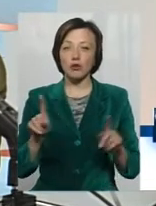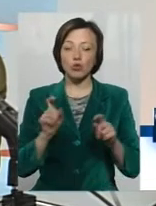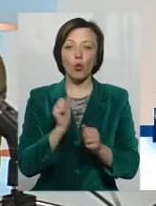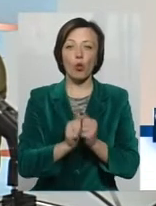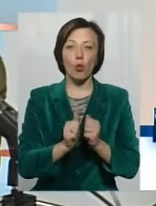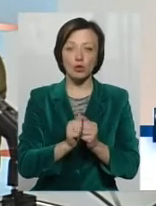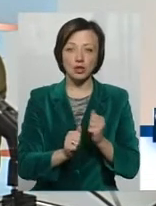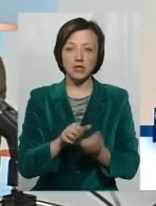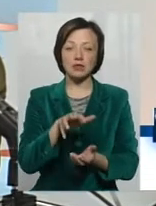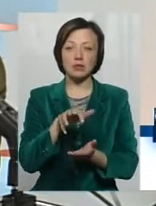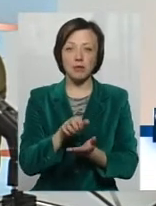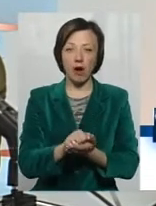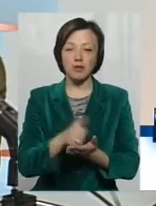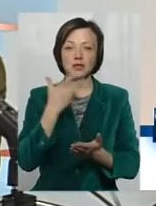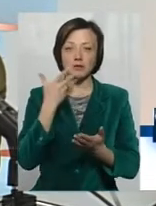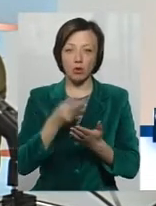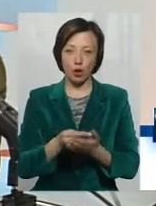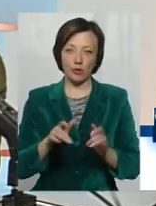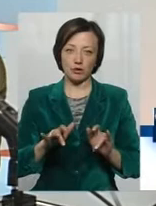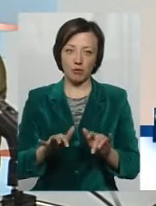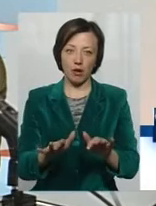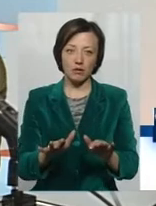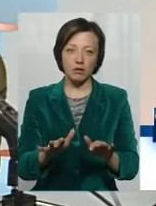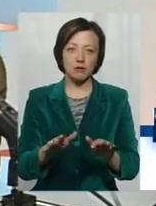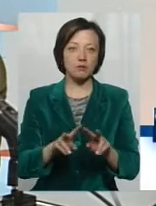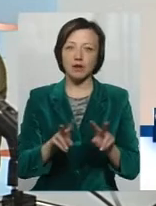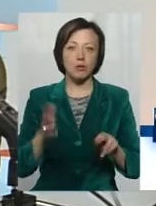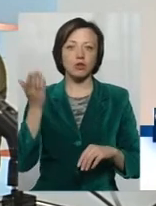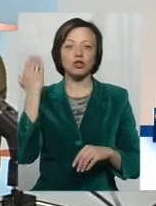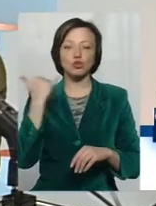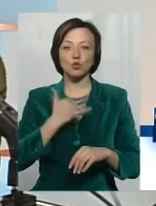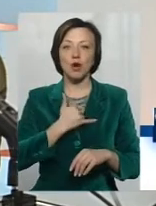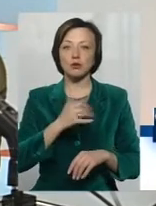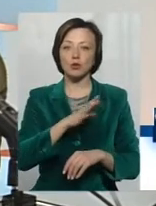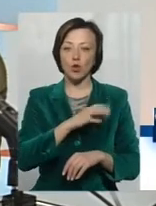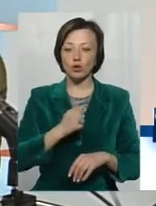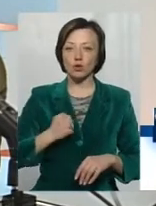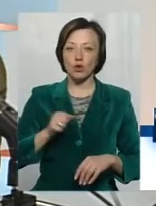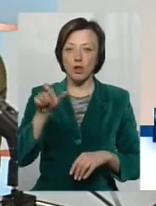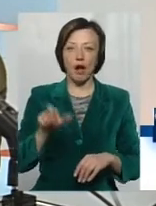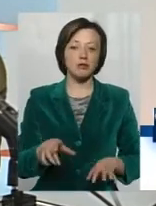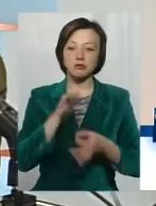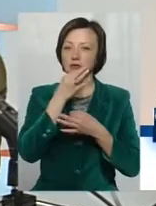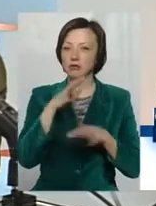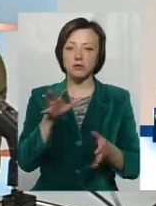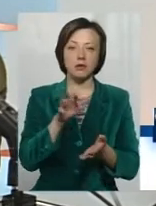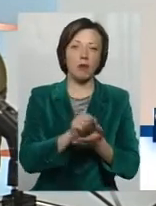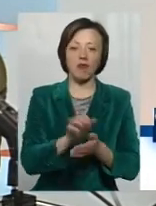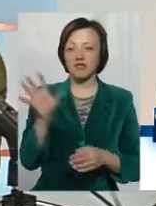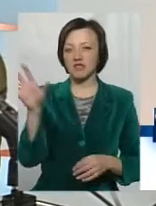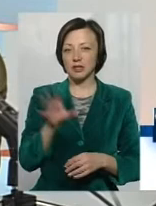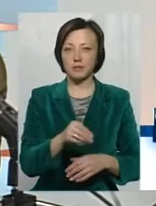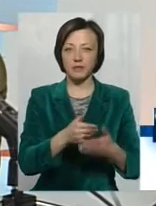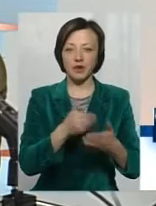кожен займається своєю справою. Не так, як раніше було у нас, що солдат у нас був універсальний, він займався всім.